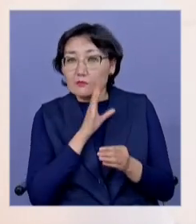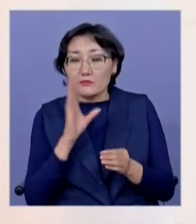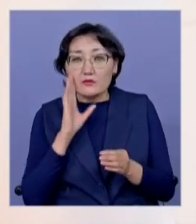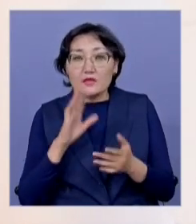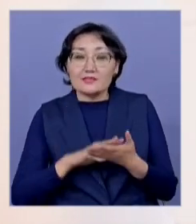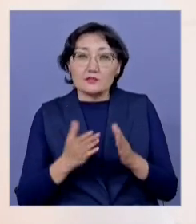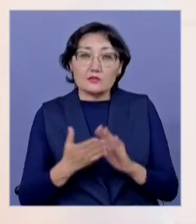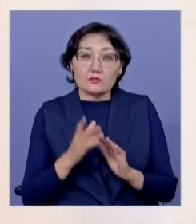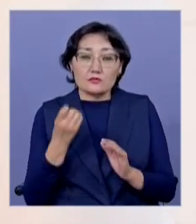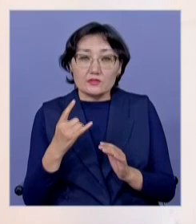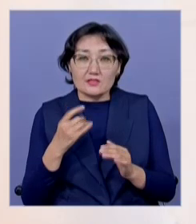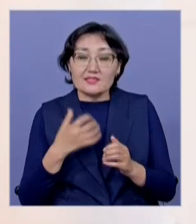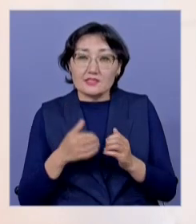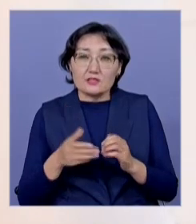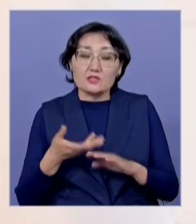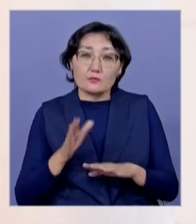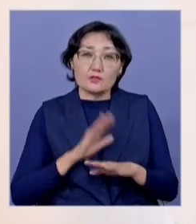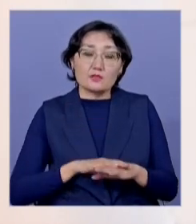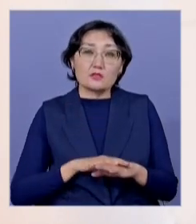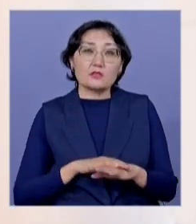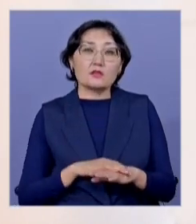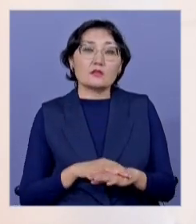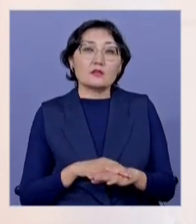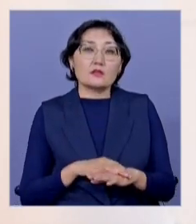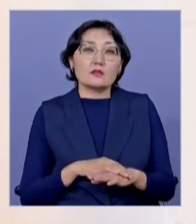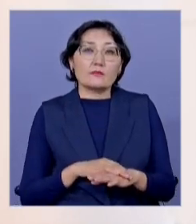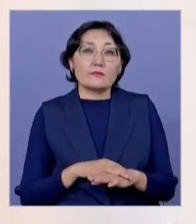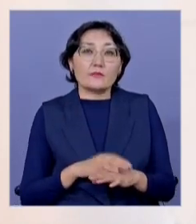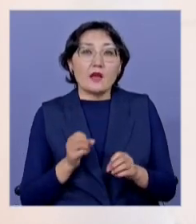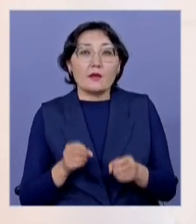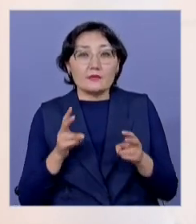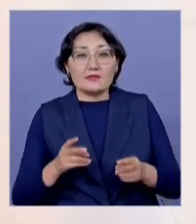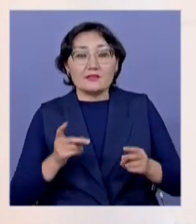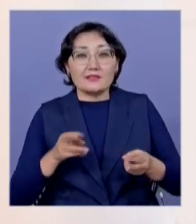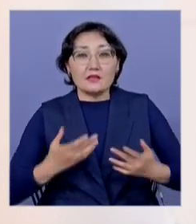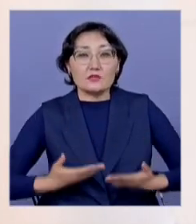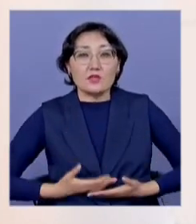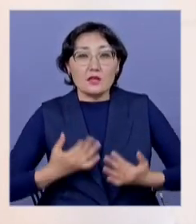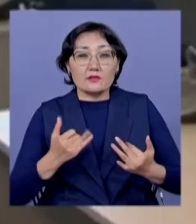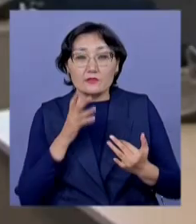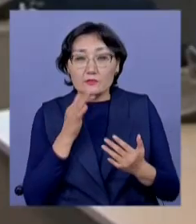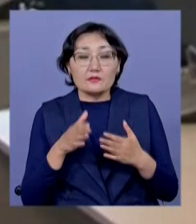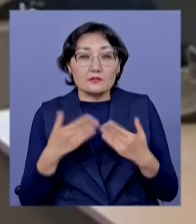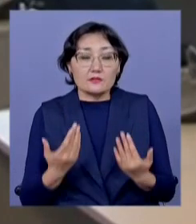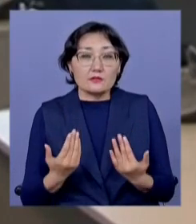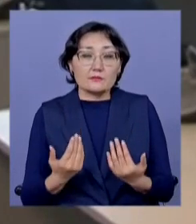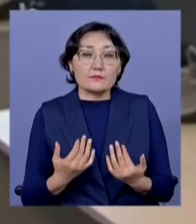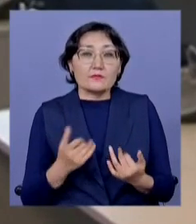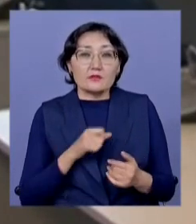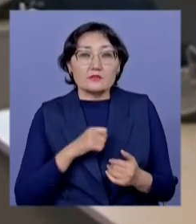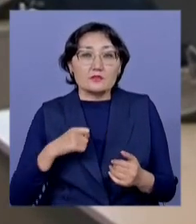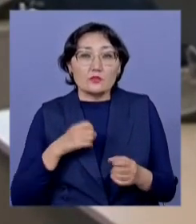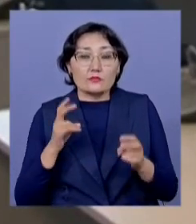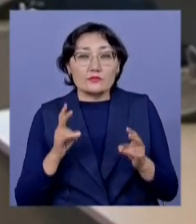состояние ребенка средней степени тяжести. Опасности для жизни на данный момент нет. Сам